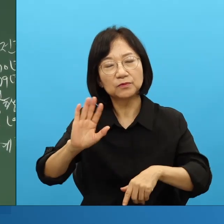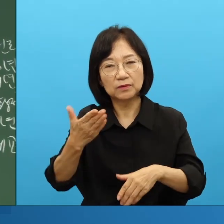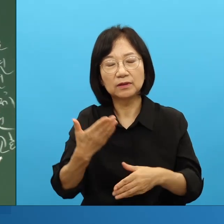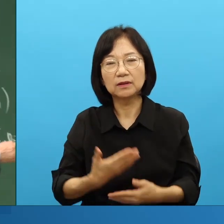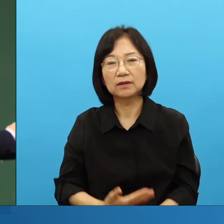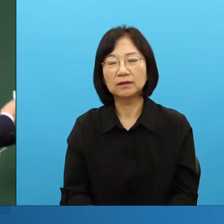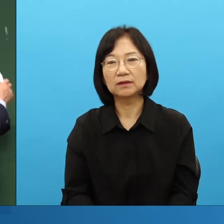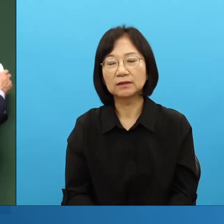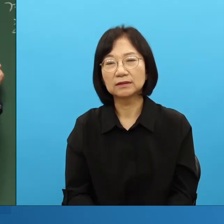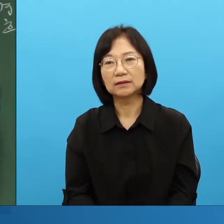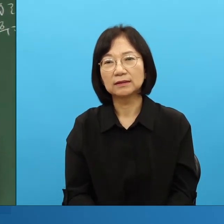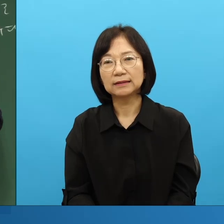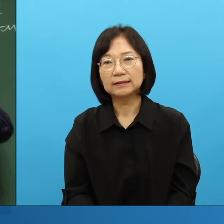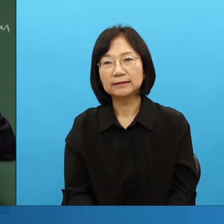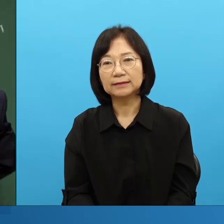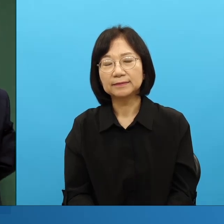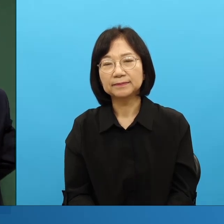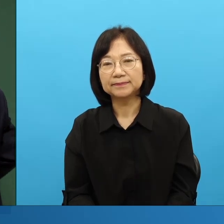那我们的后代肯定会在这些人底下做奴仆，会遇到这样的状况。